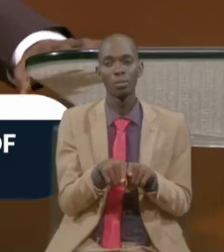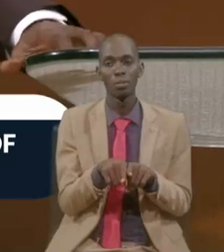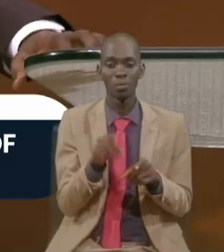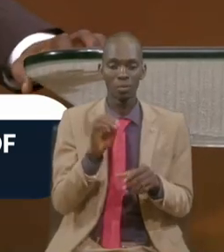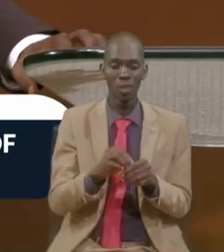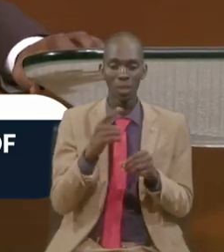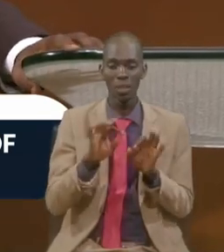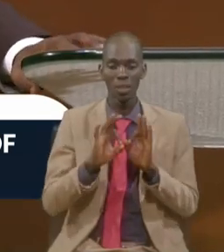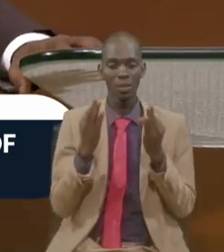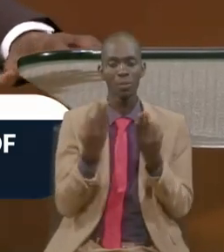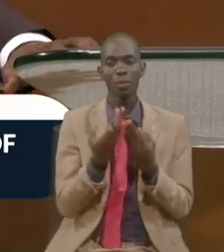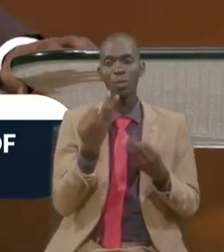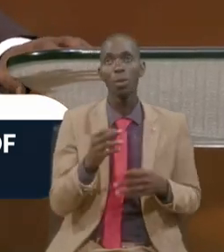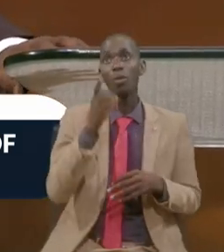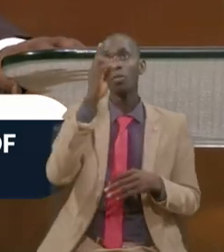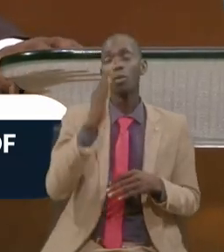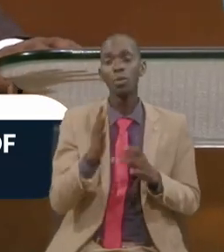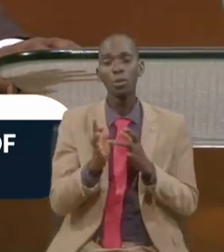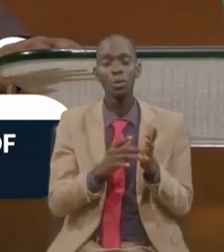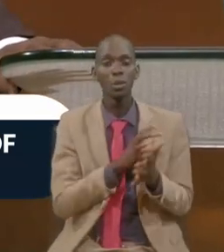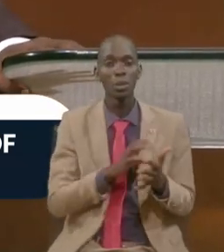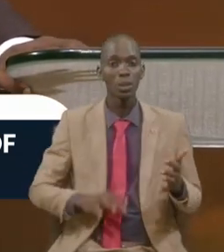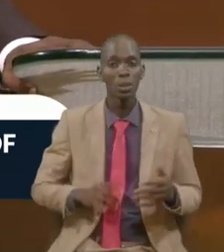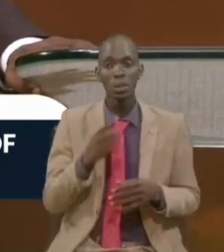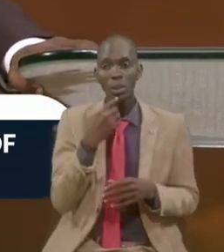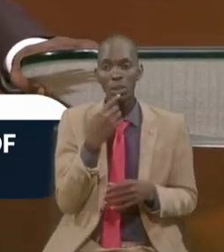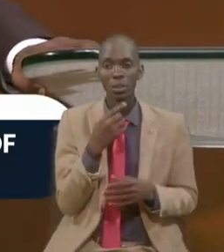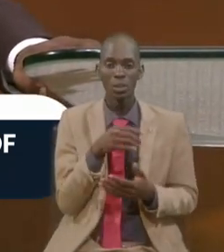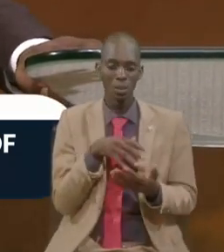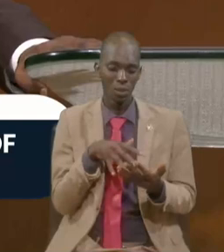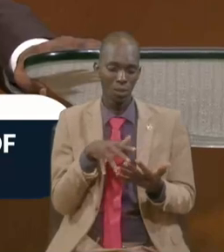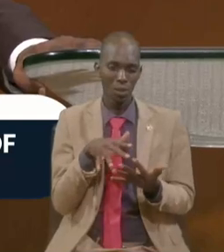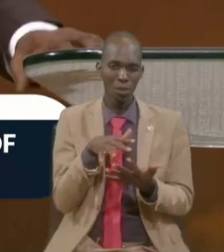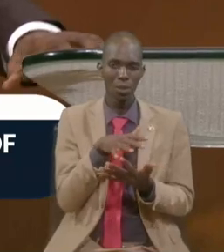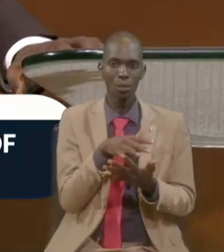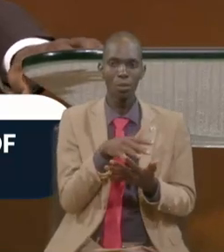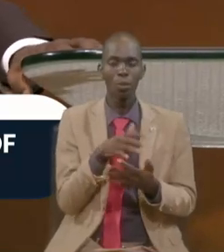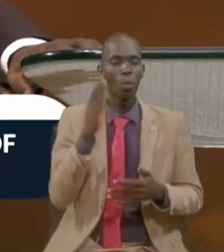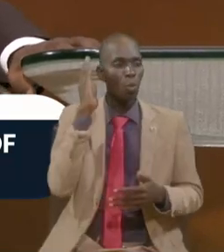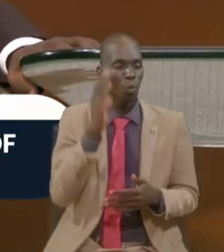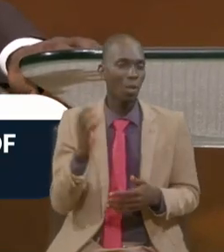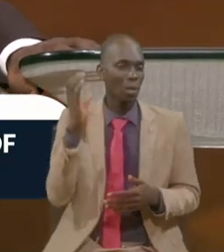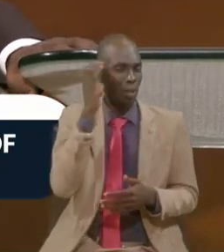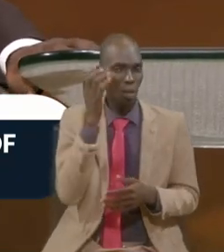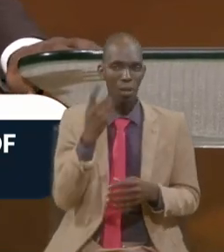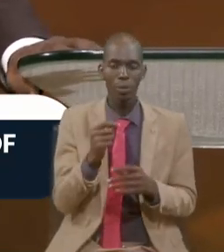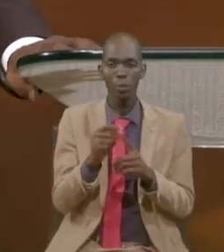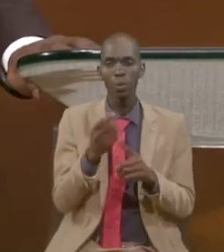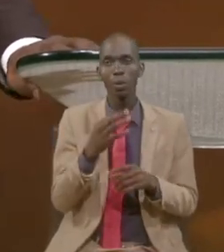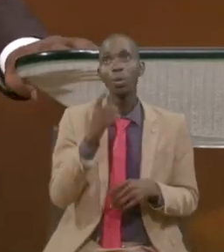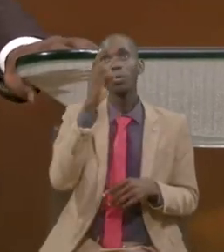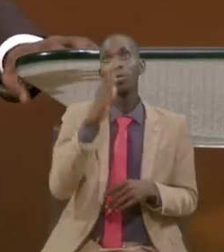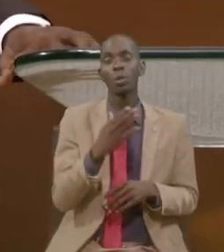sœurs, dans la famille de Dieu. Jésus-Christ a dit que ceux qui entendent la parole de